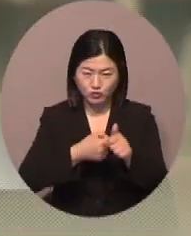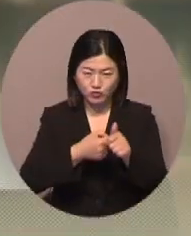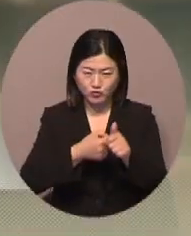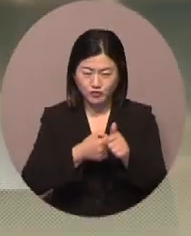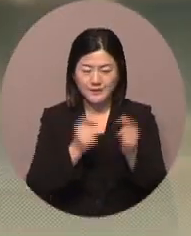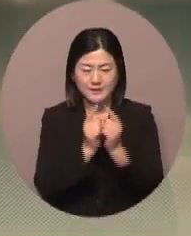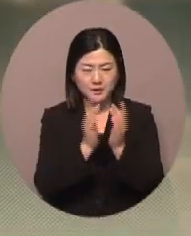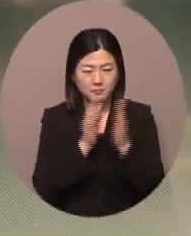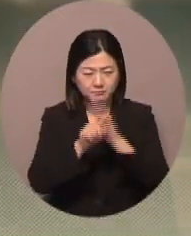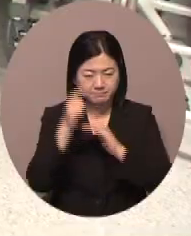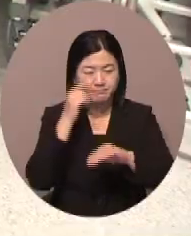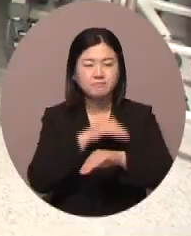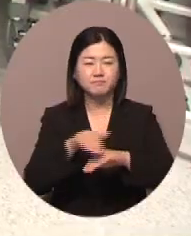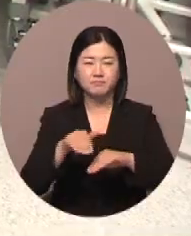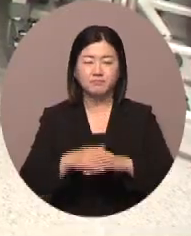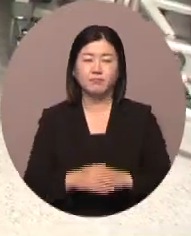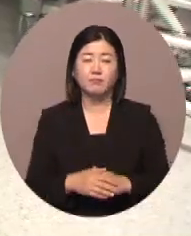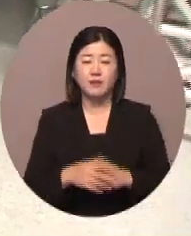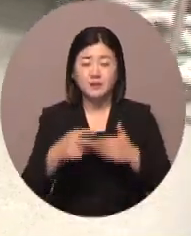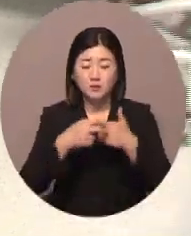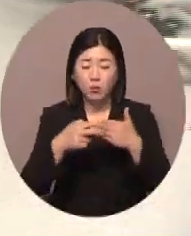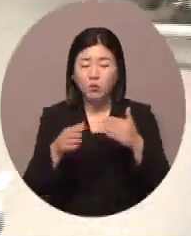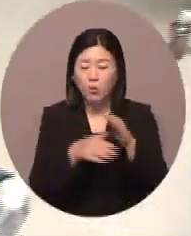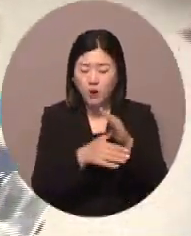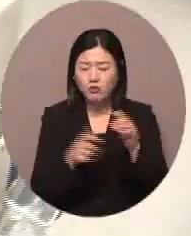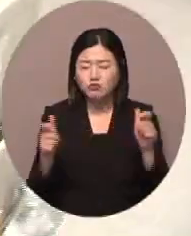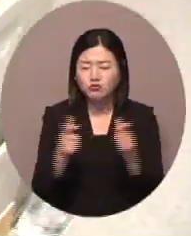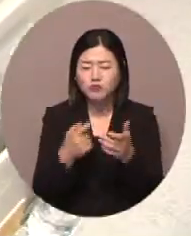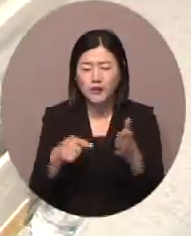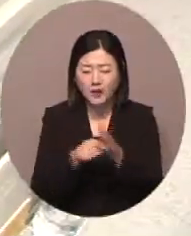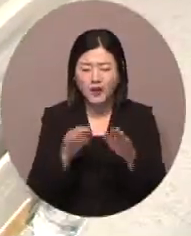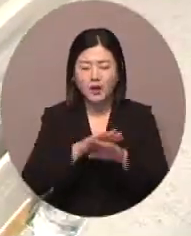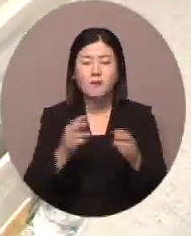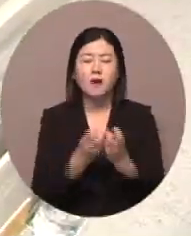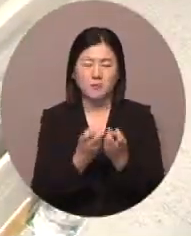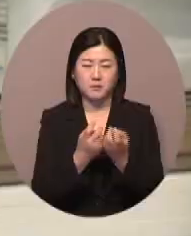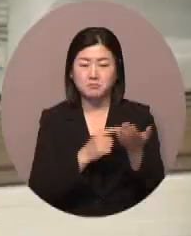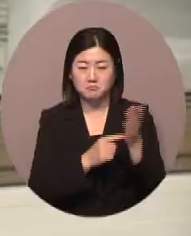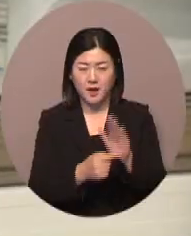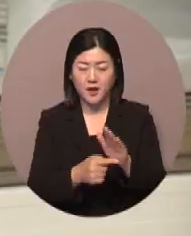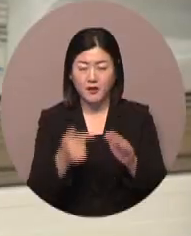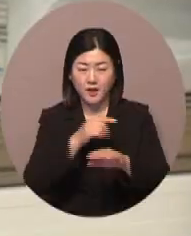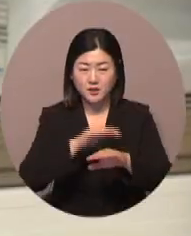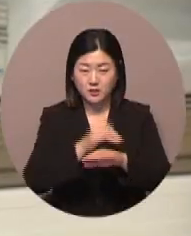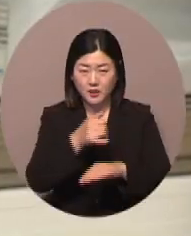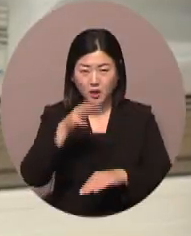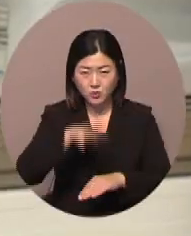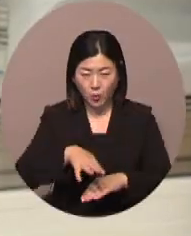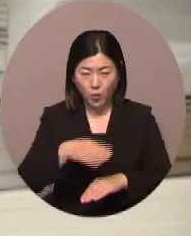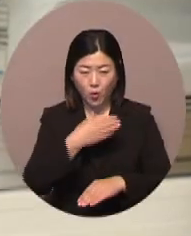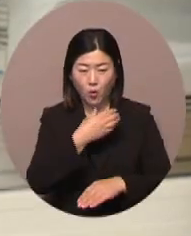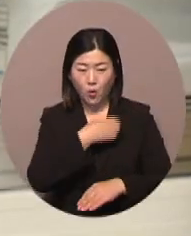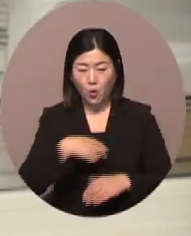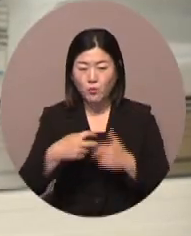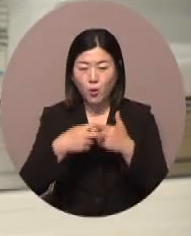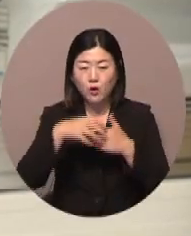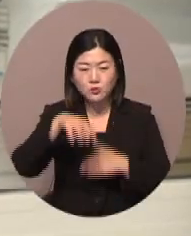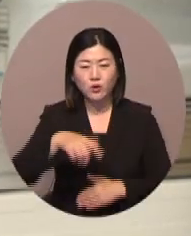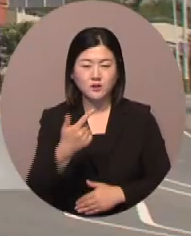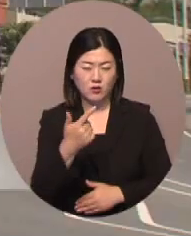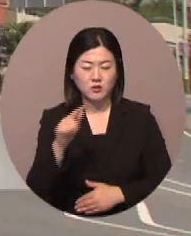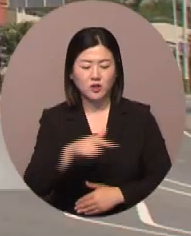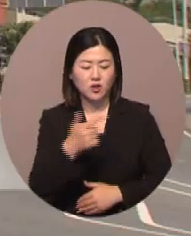체증에 나설 계획입니다. 의료 공백을 최소화하기 위한 대책도 내놨습니다. 대전과 세종 지역 보건소 6곳은